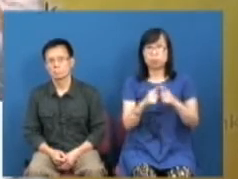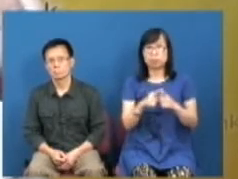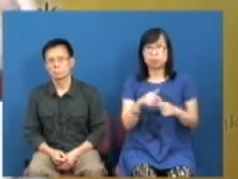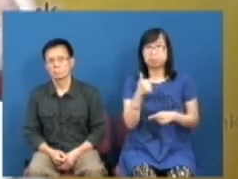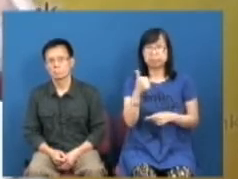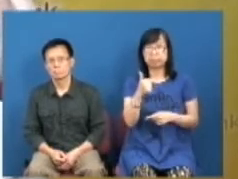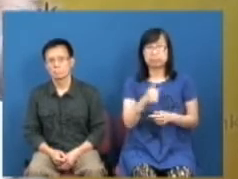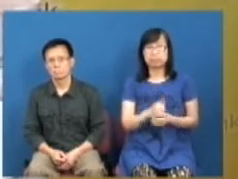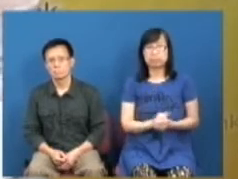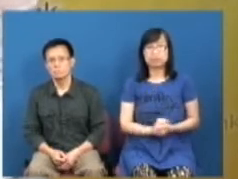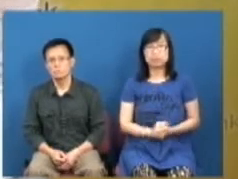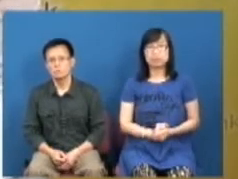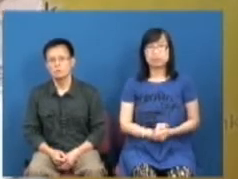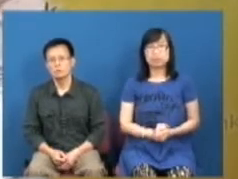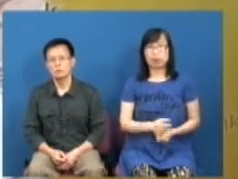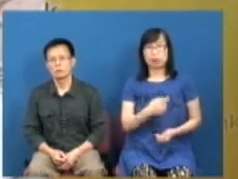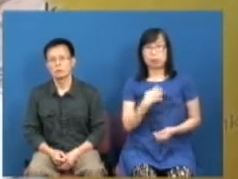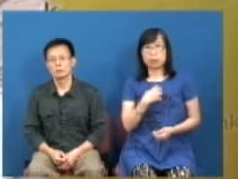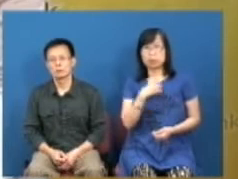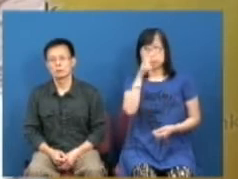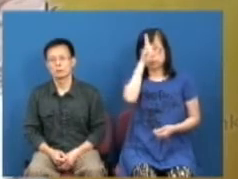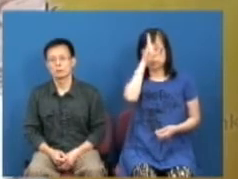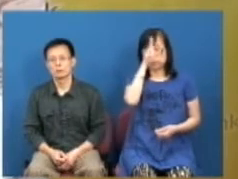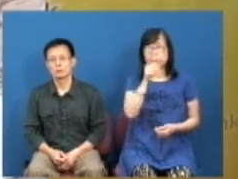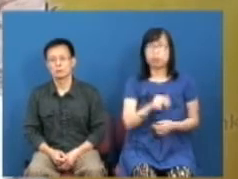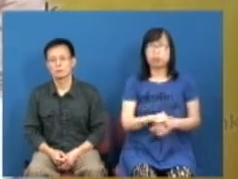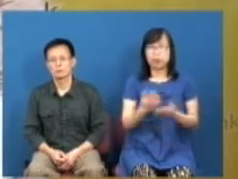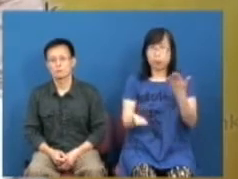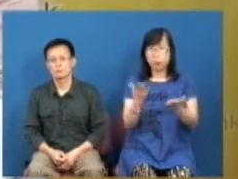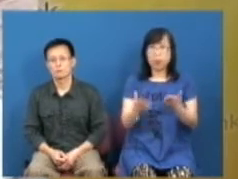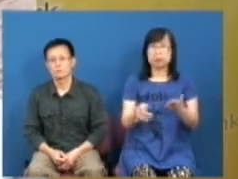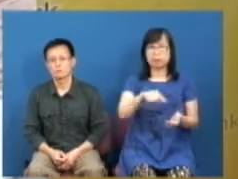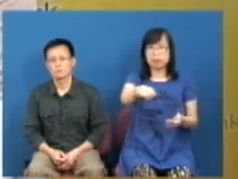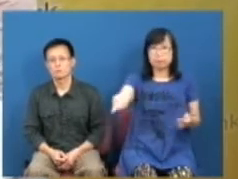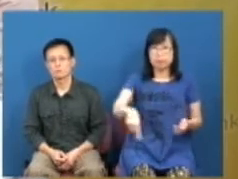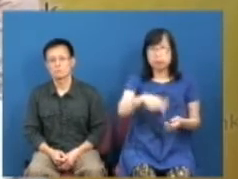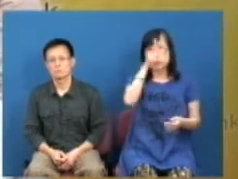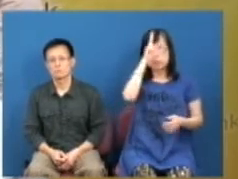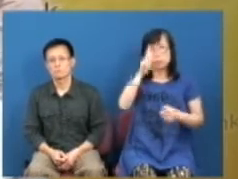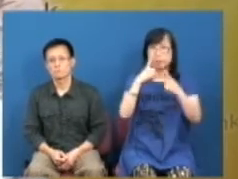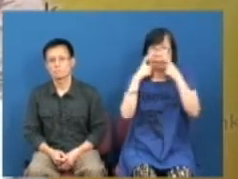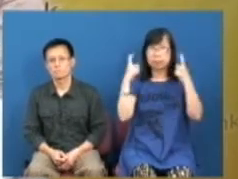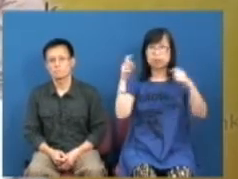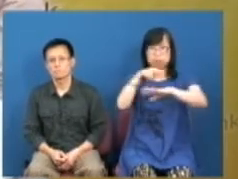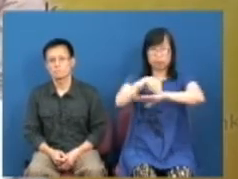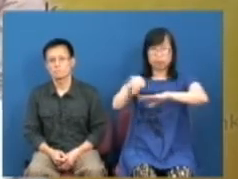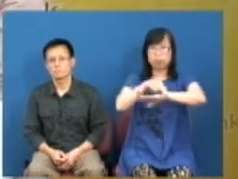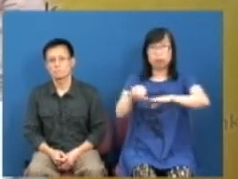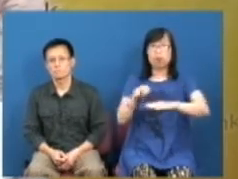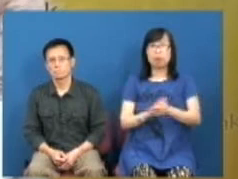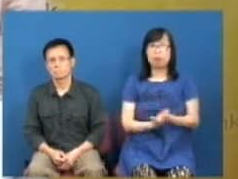以呢方面，我覺得政府或者地政署以至城市規劃。在呢